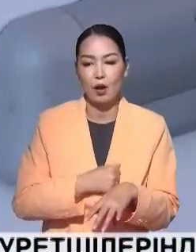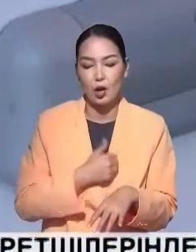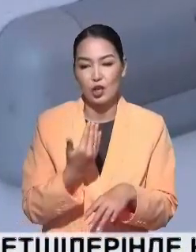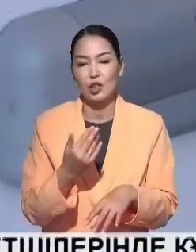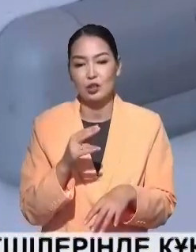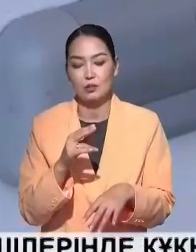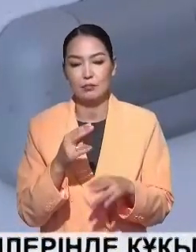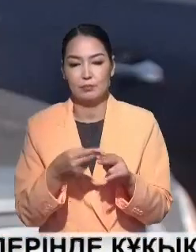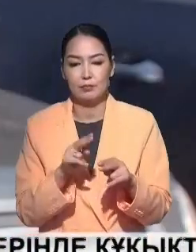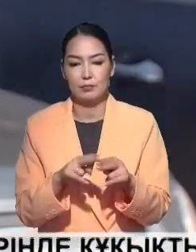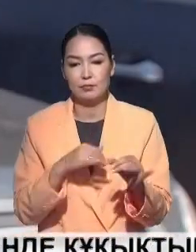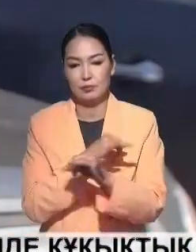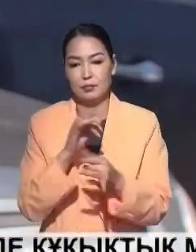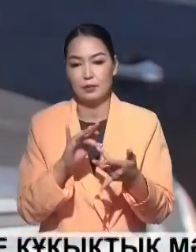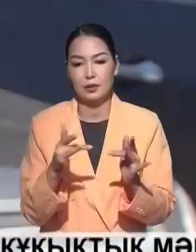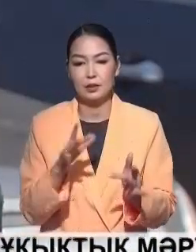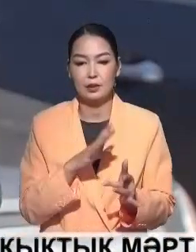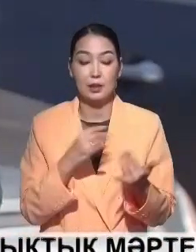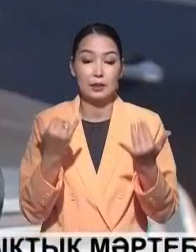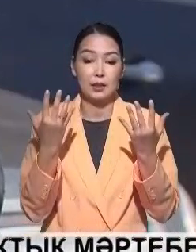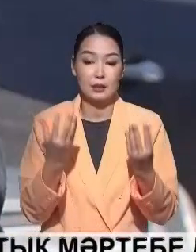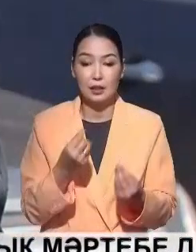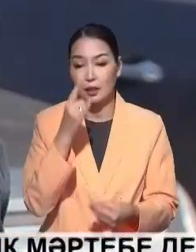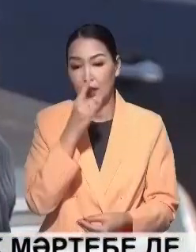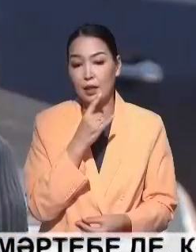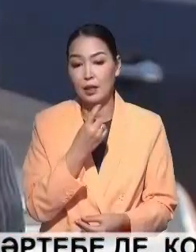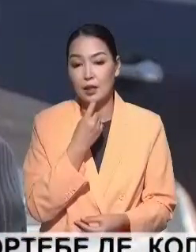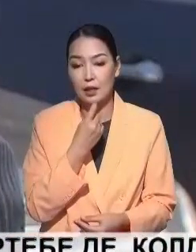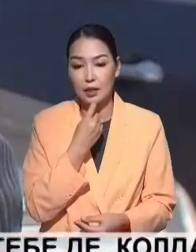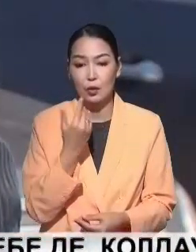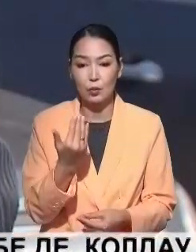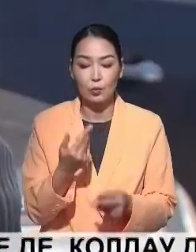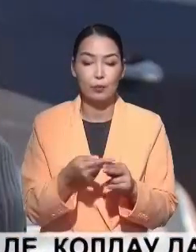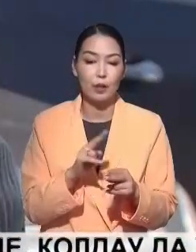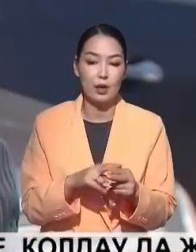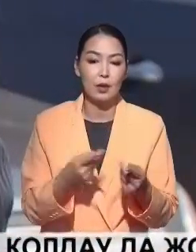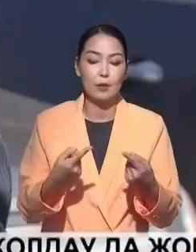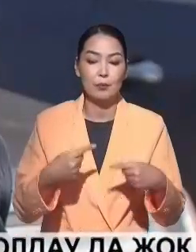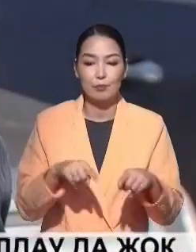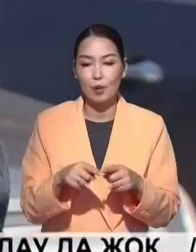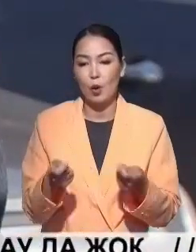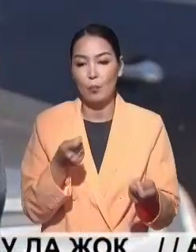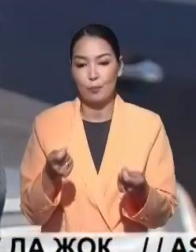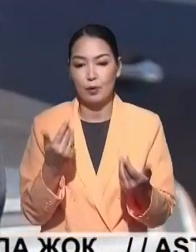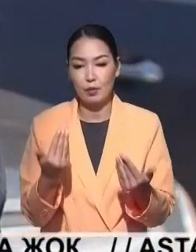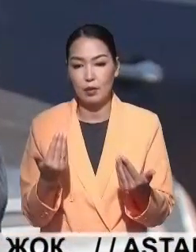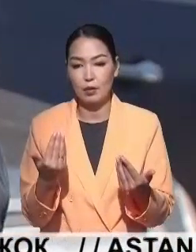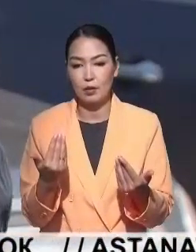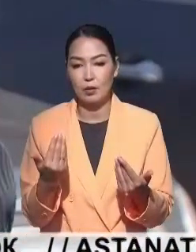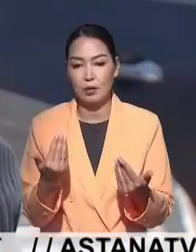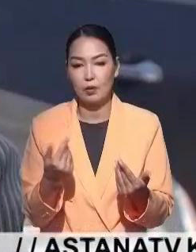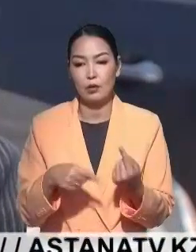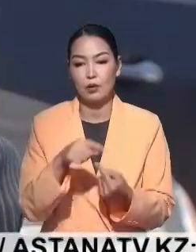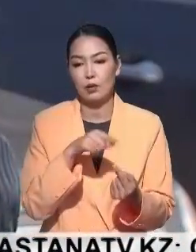кейіннен талқыға түскен еді. Дәл қазіргі уақытта, қазіргі таңда жергілікті атқарушы органдардағы басқармалар